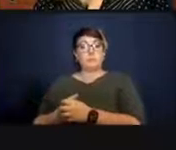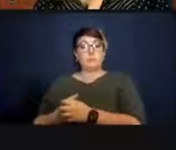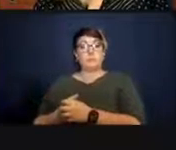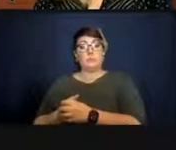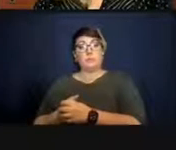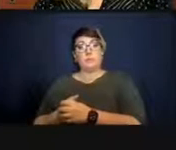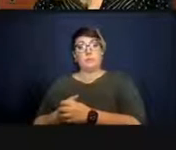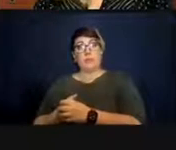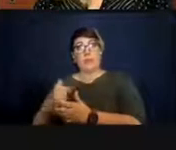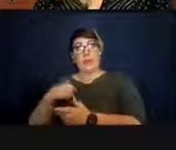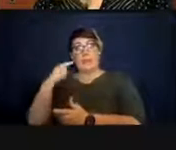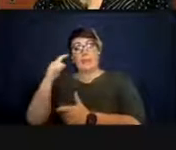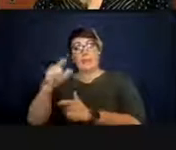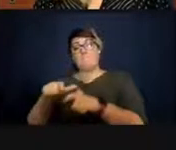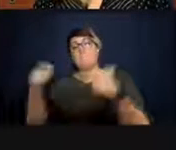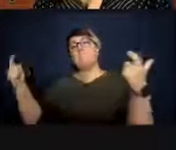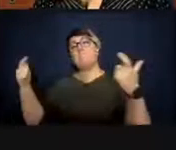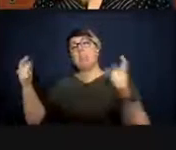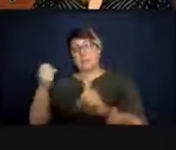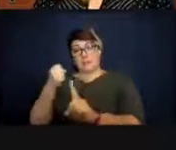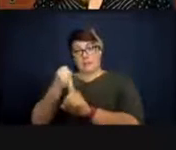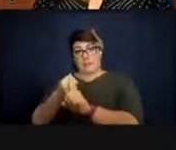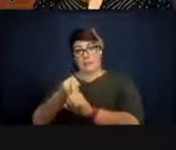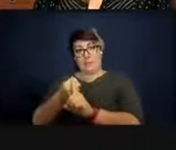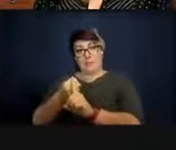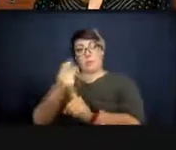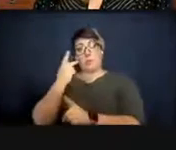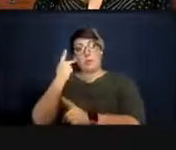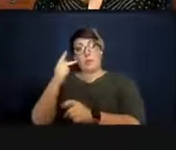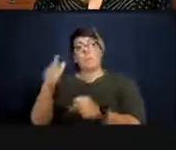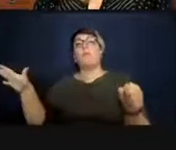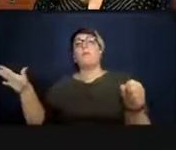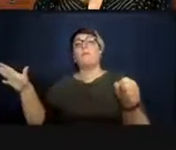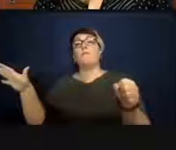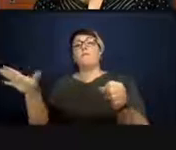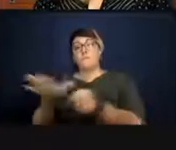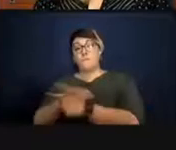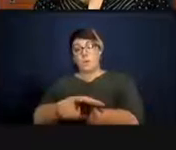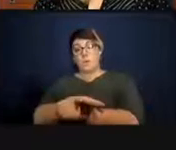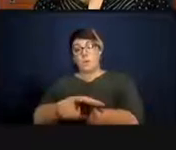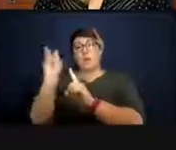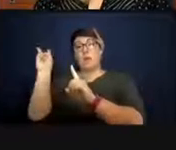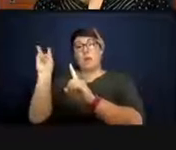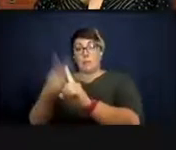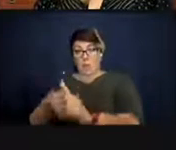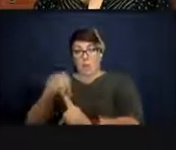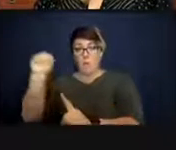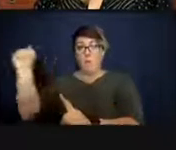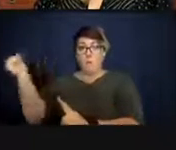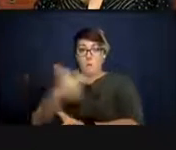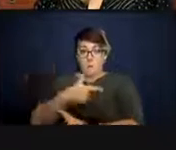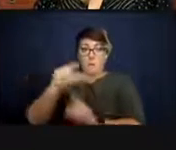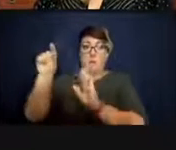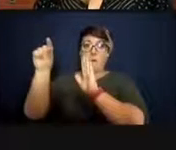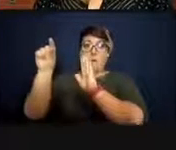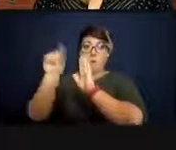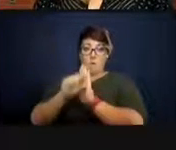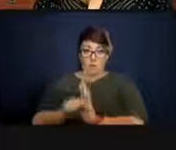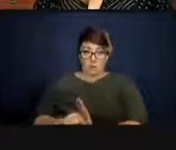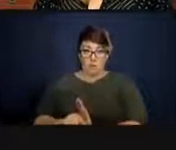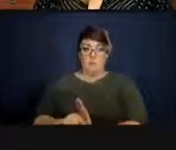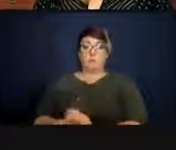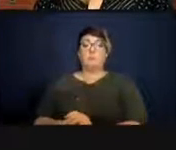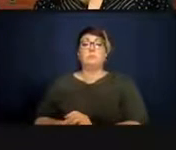الموضوع. إذا أنا أعتقد بأن الأثر الأكبر الذي نراه هو عندما نطبق بشكل كامل هذا